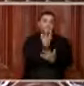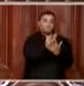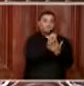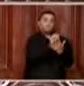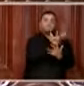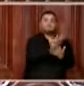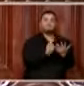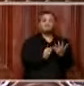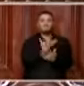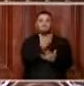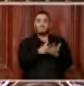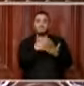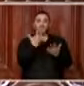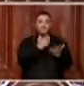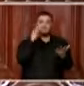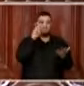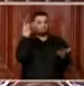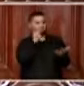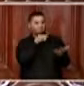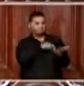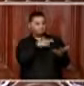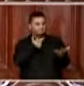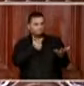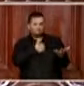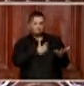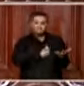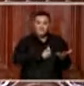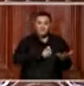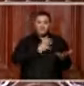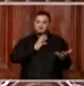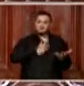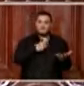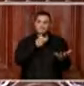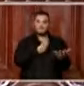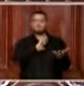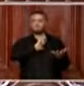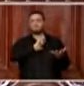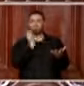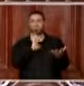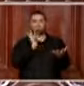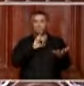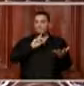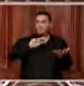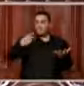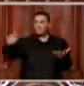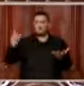يغلب فيه البعد الإنساني على سائر الأبعاد الأخرى.